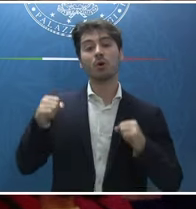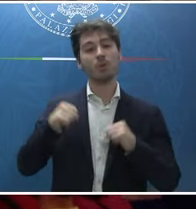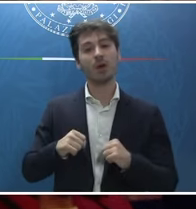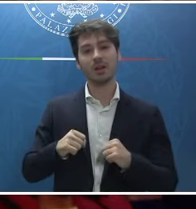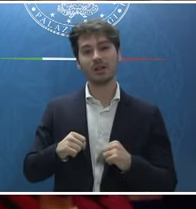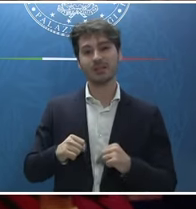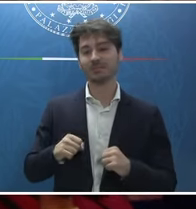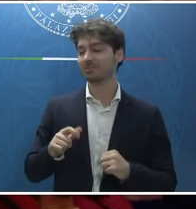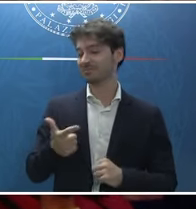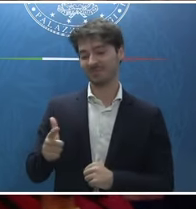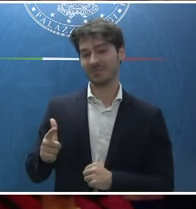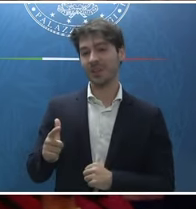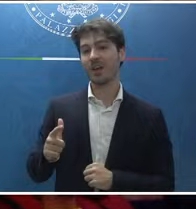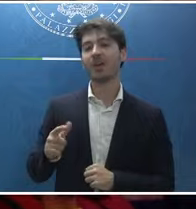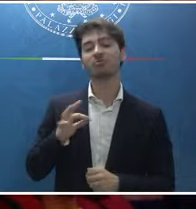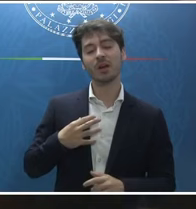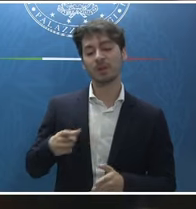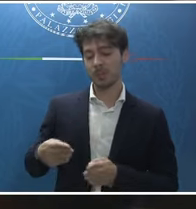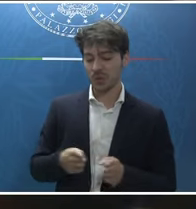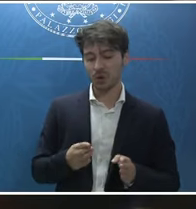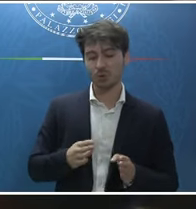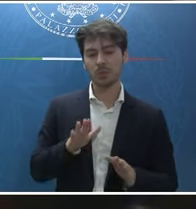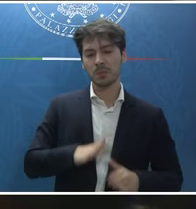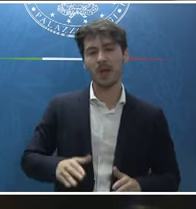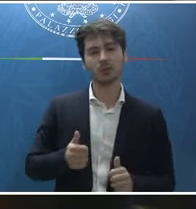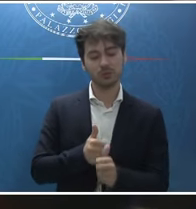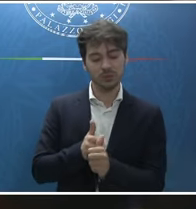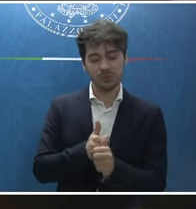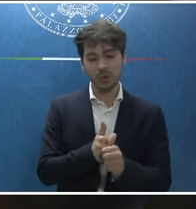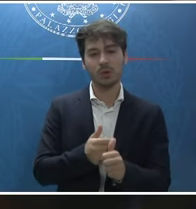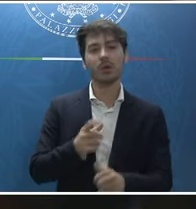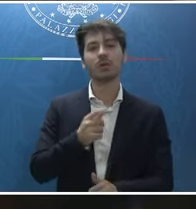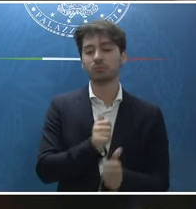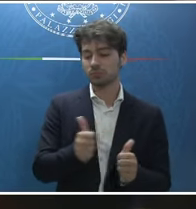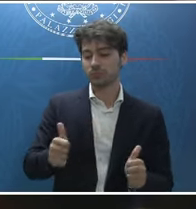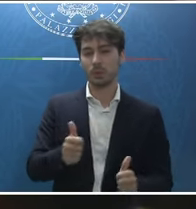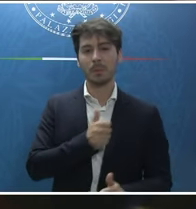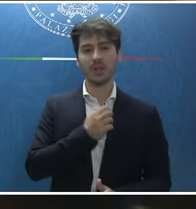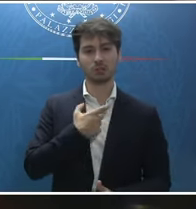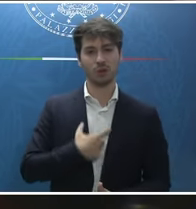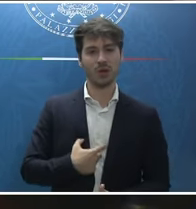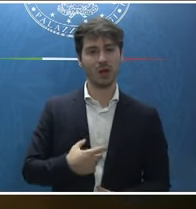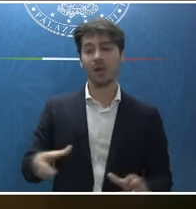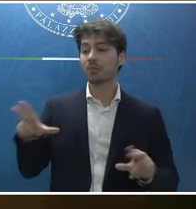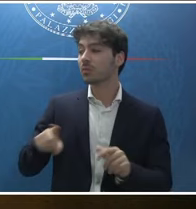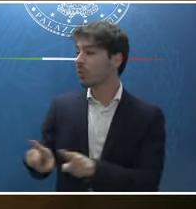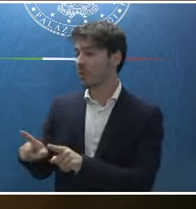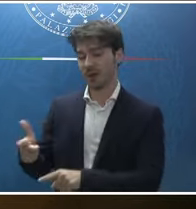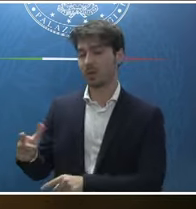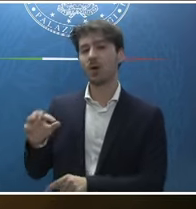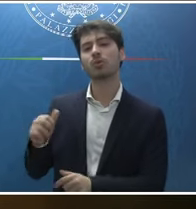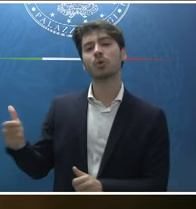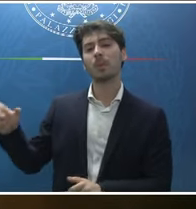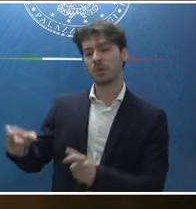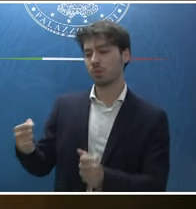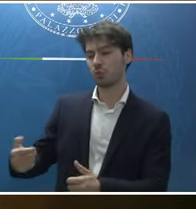per rinascere, ma c'è un percorso da seguire, un percorso tuo, unico, irripetibile, insieme ad altri che ti consigliano e